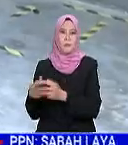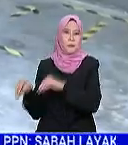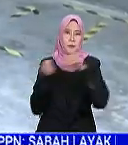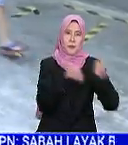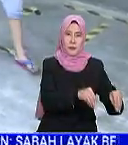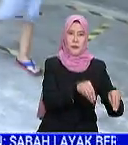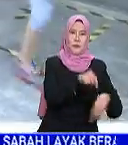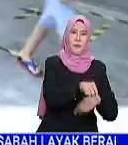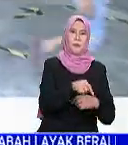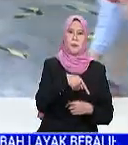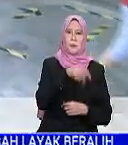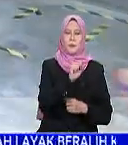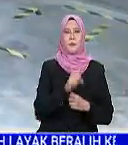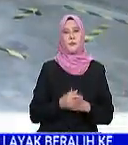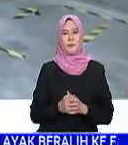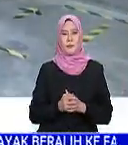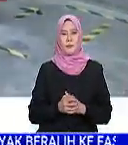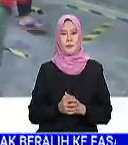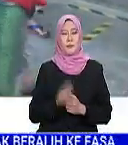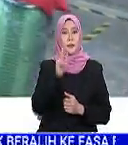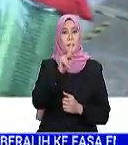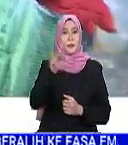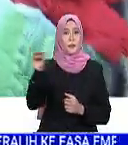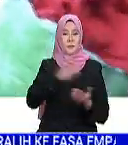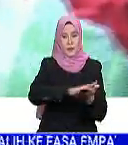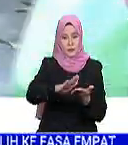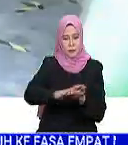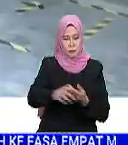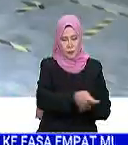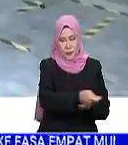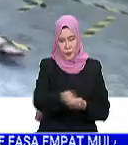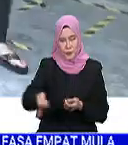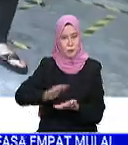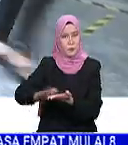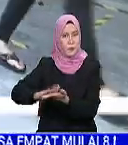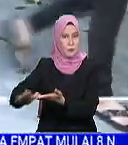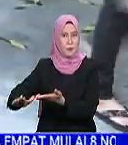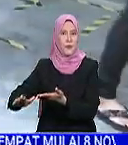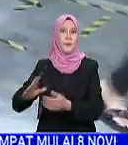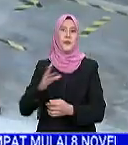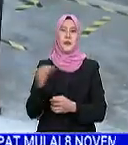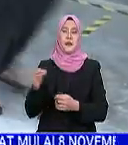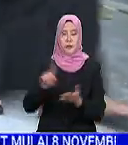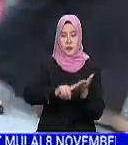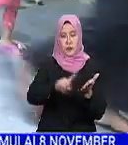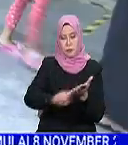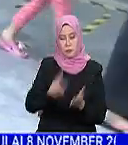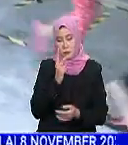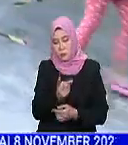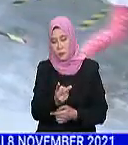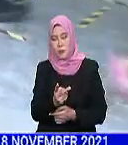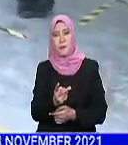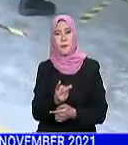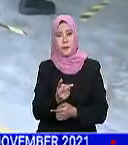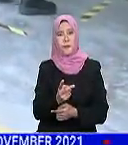memuaskan pihak KKM apa ni buat sanitasi, lepas tu diorang akan cek sekejap-sekejap datang tengok